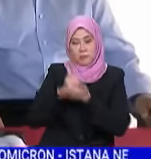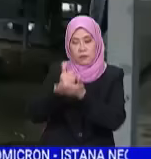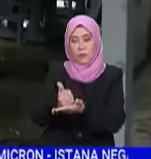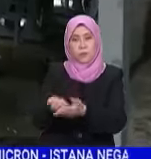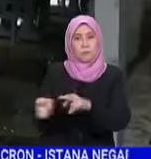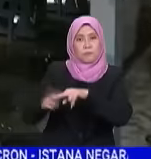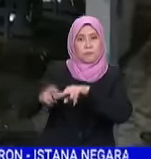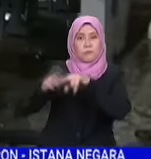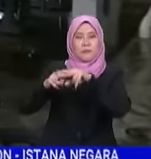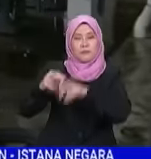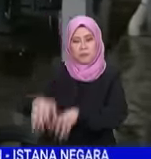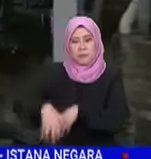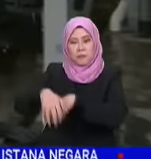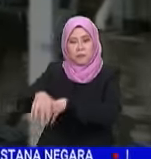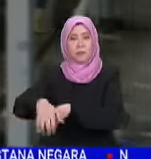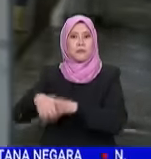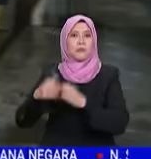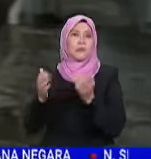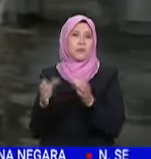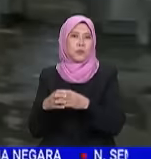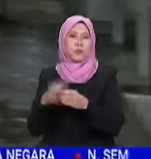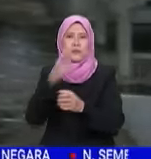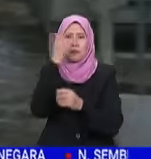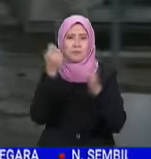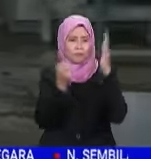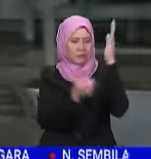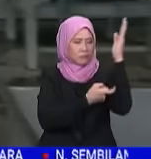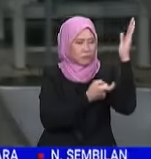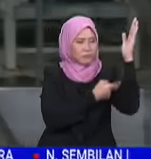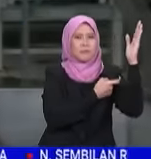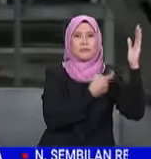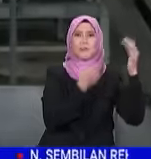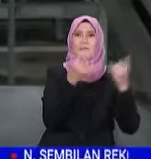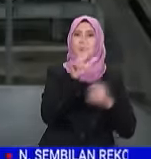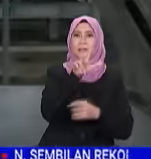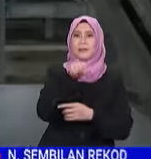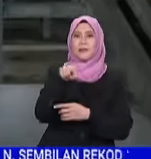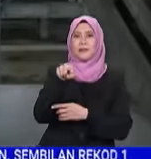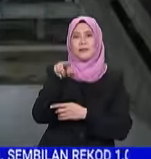pendapatan pekebun kecil ketika ini harga Getas sekerap adalah